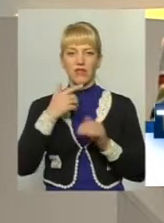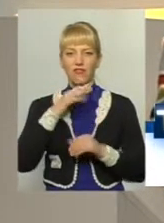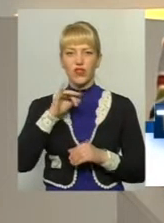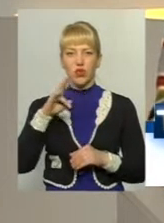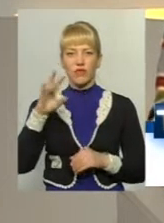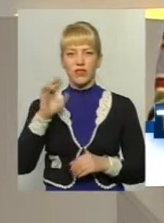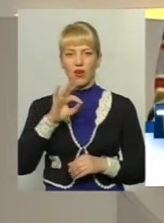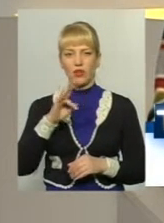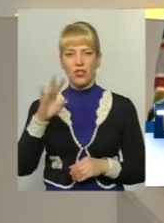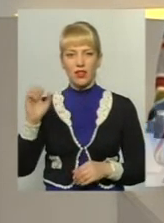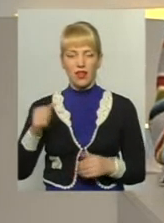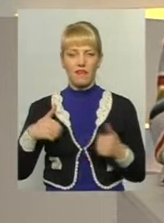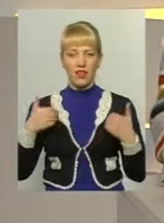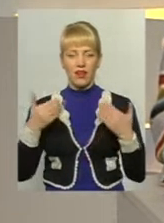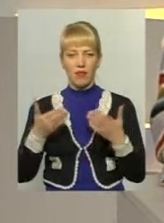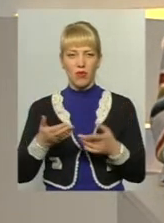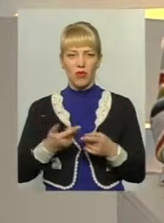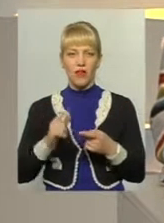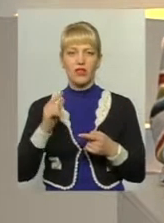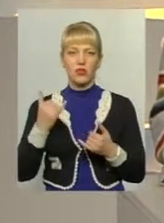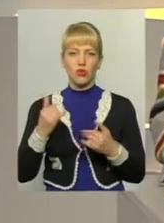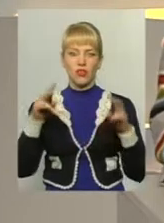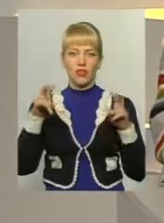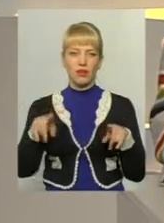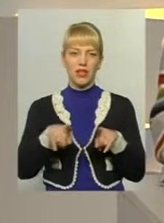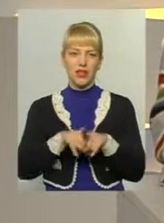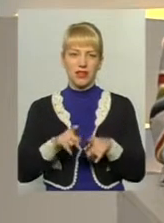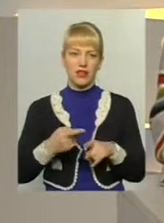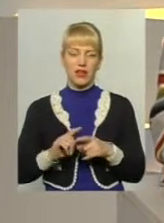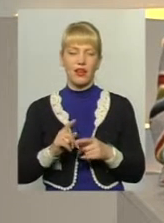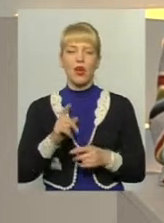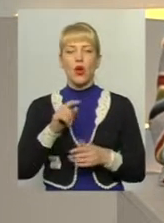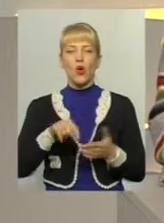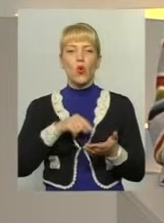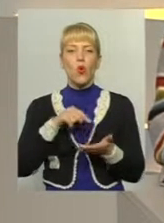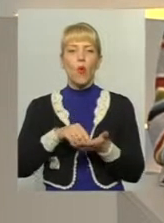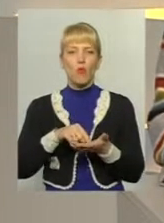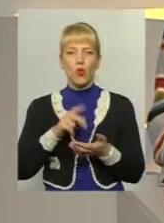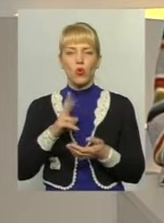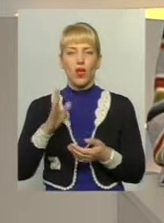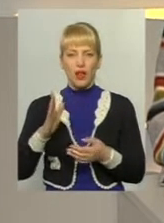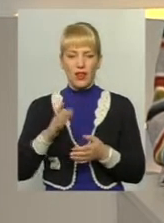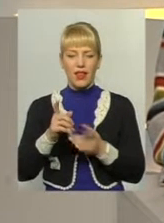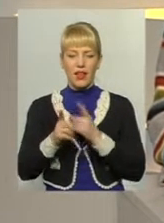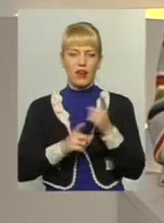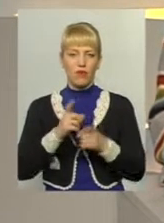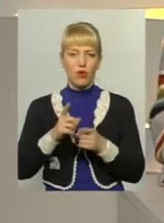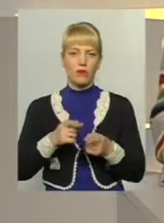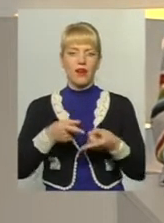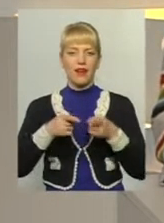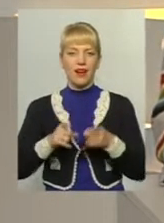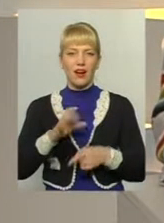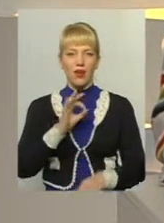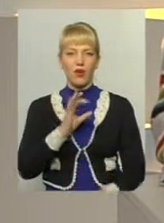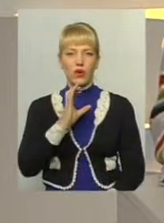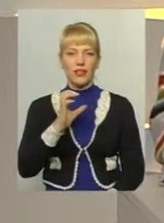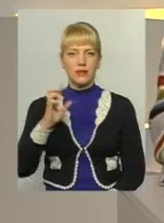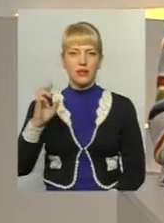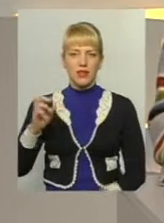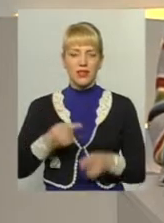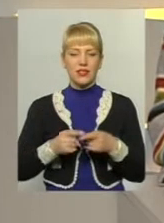мову Оксана Фіновська. Сьогодні тема в нас така – комунальна реформа, реалії ОСББ. Це тема важлива для усіх